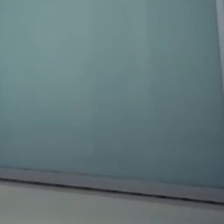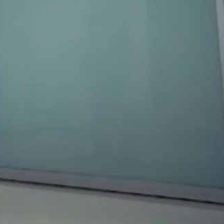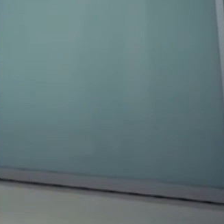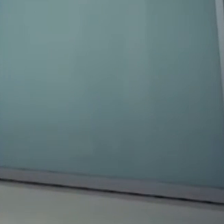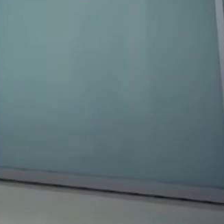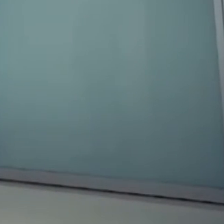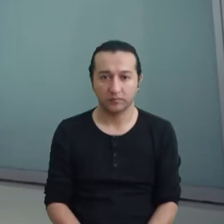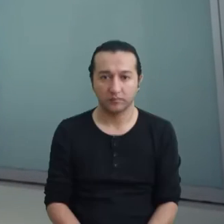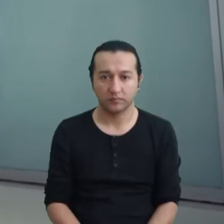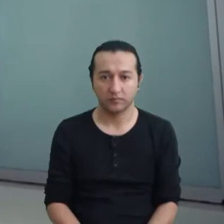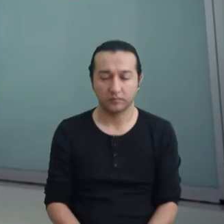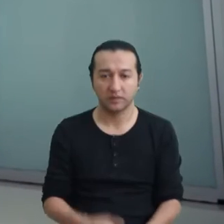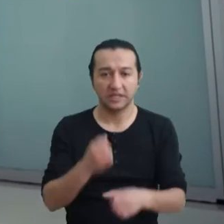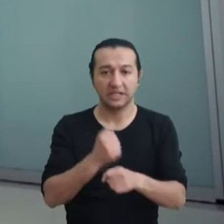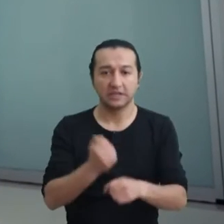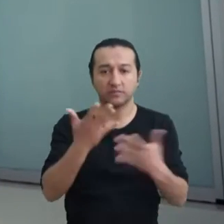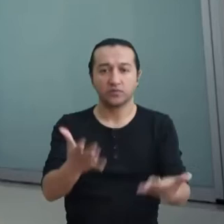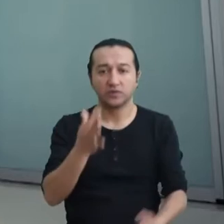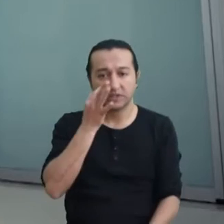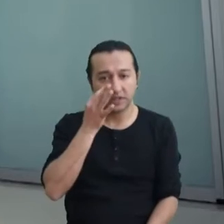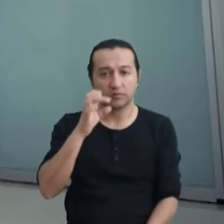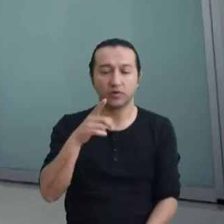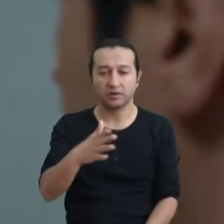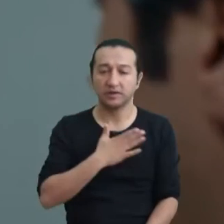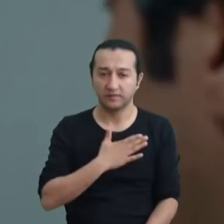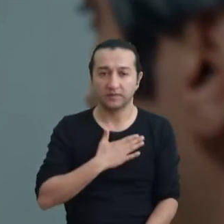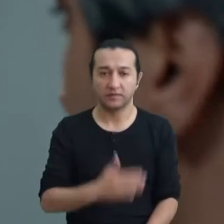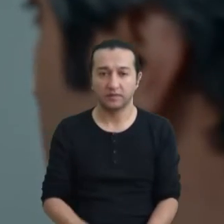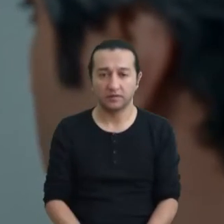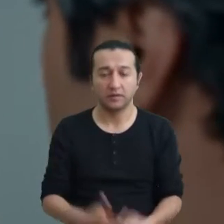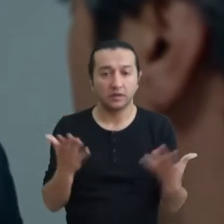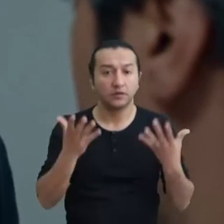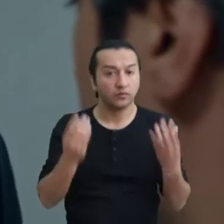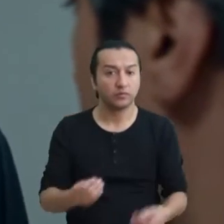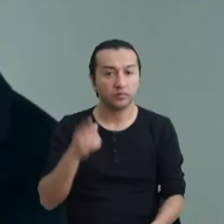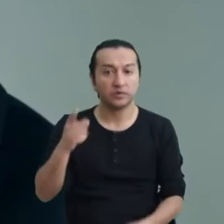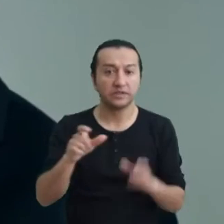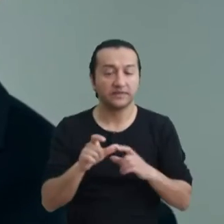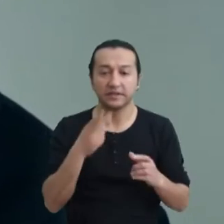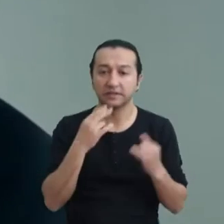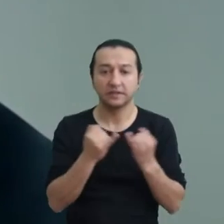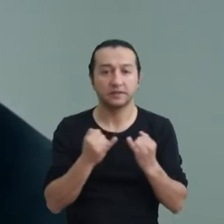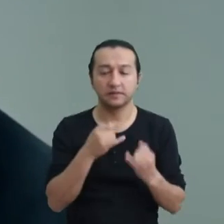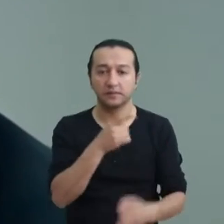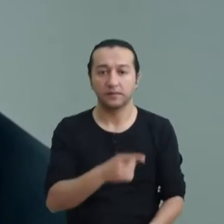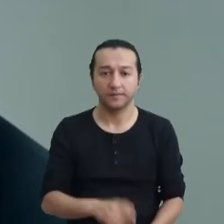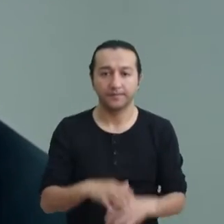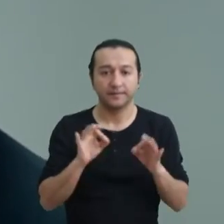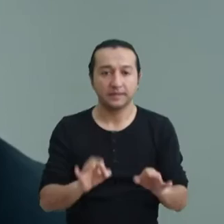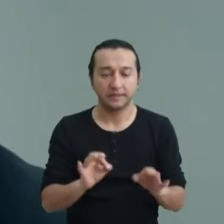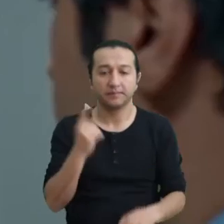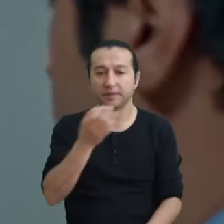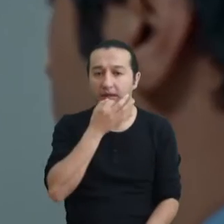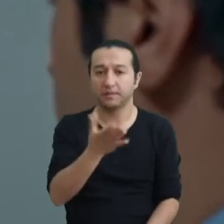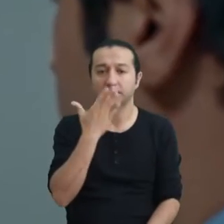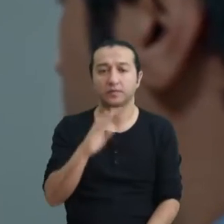Zülfikar geliyor. Geçmiş olsun Can Polat. Eyvallah. Nasıl oldu Safiye? Henüz bir haber